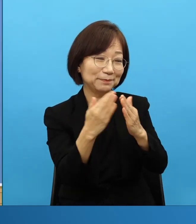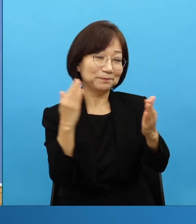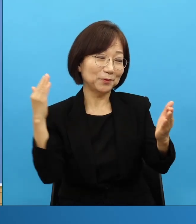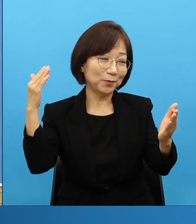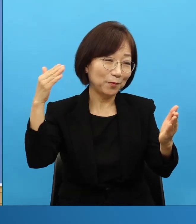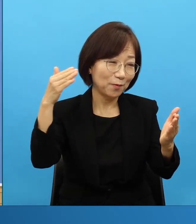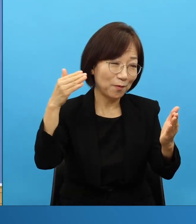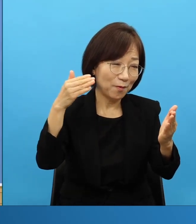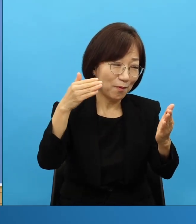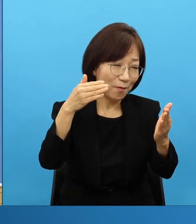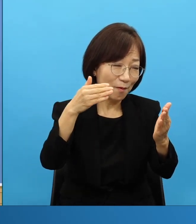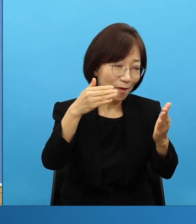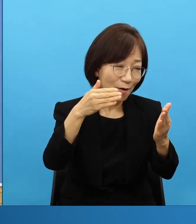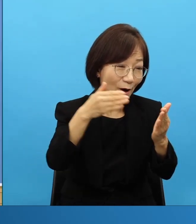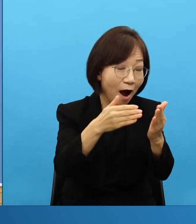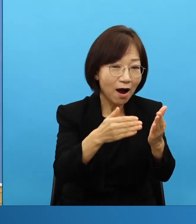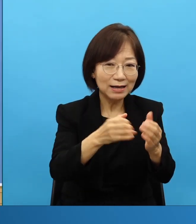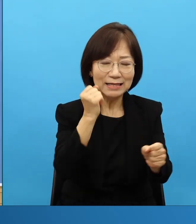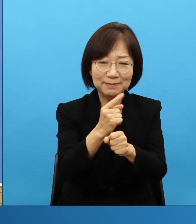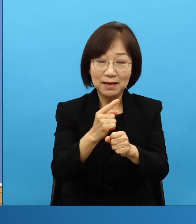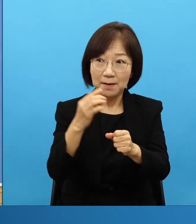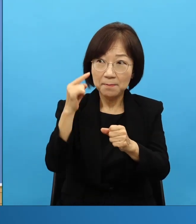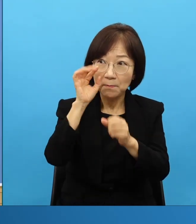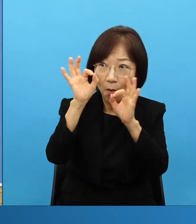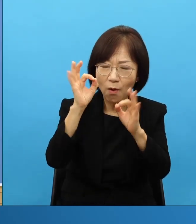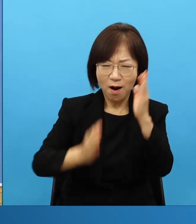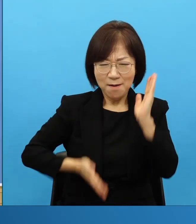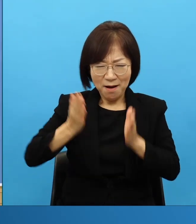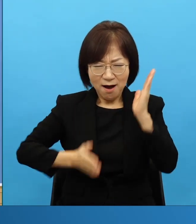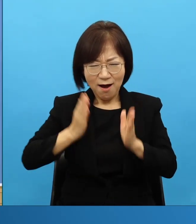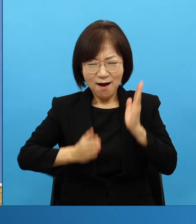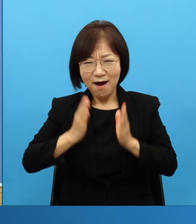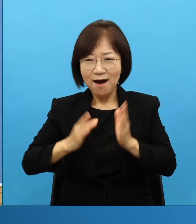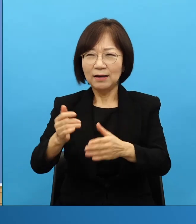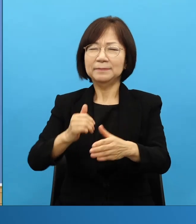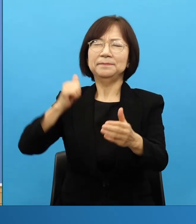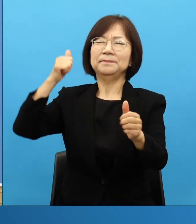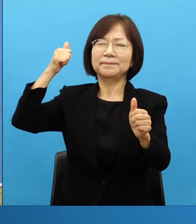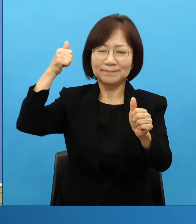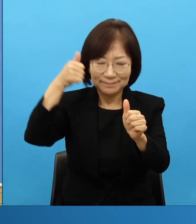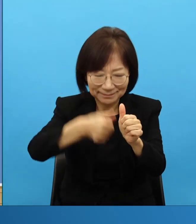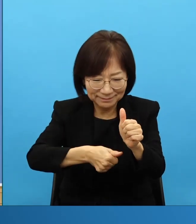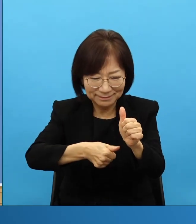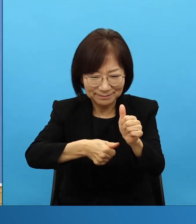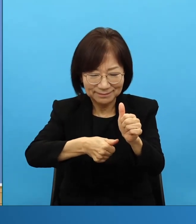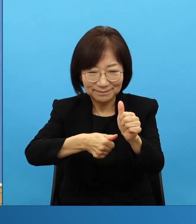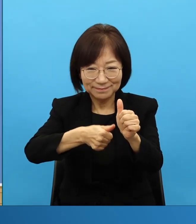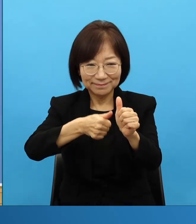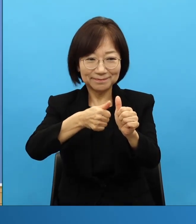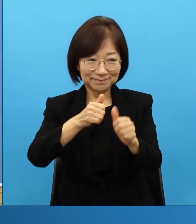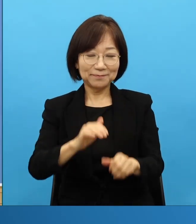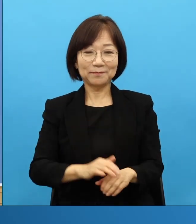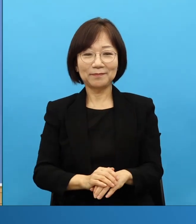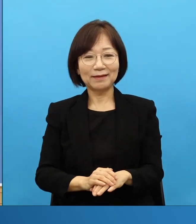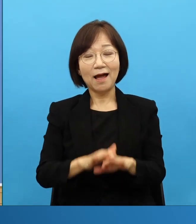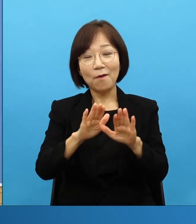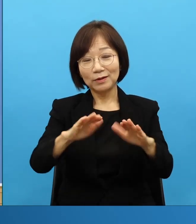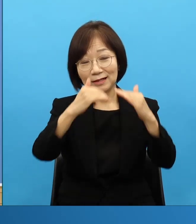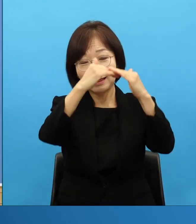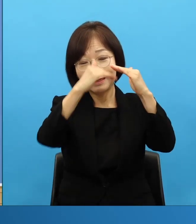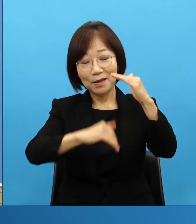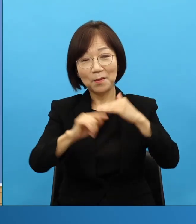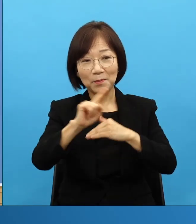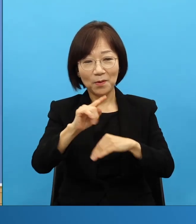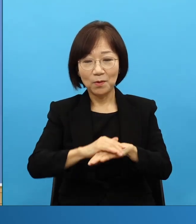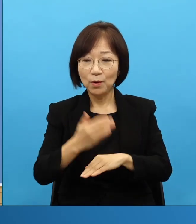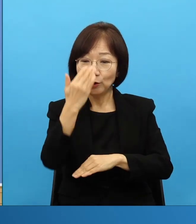content. We see that Peter comes to his house, and without even any kind of shoes, he comes and kneels before Peter. 그래서 오늘 본문에 이방인에게도 성령이